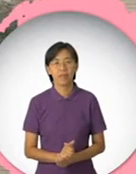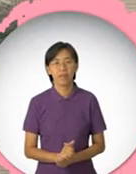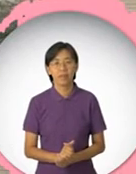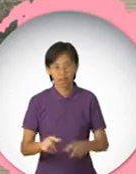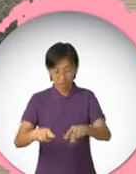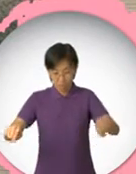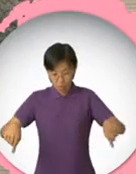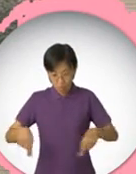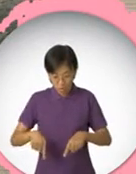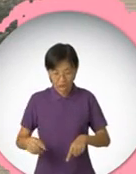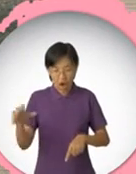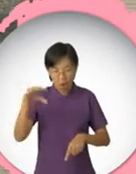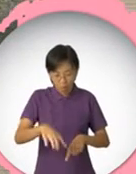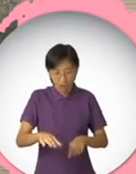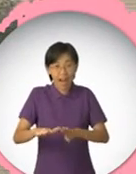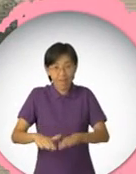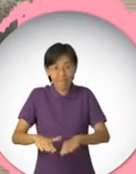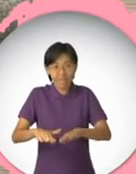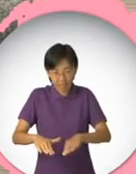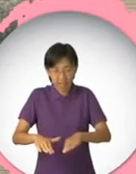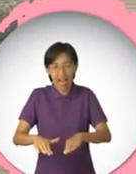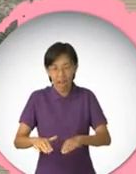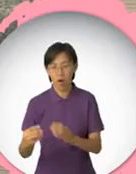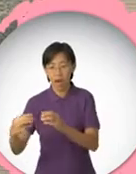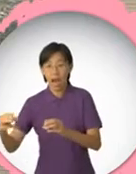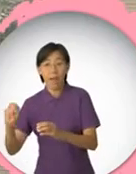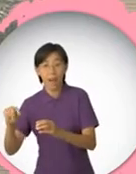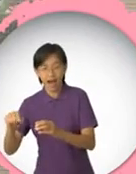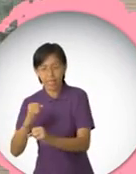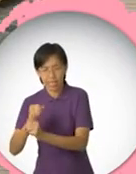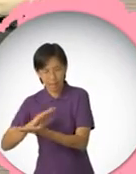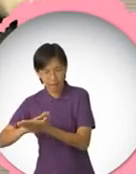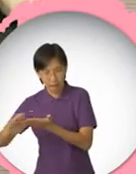นั้นเราจะรีดนะคะไม้ขึงแป้งก็เช็ดให้สะอาดนะคะ